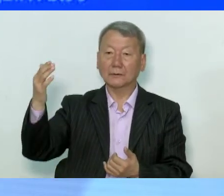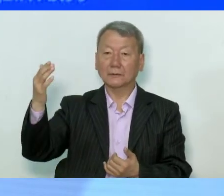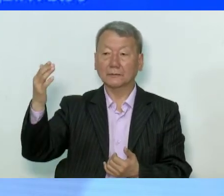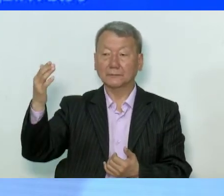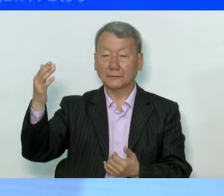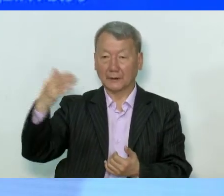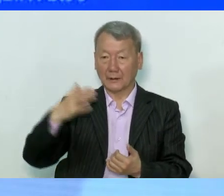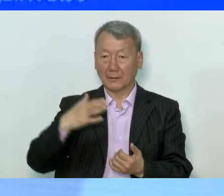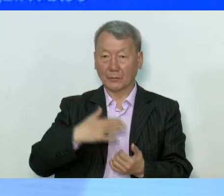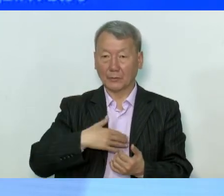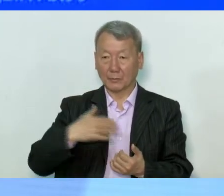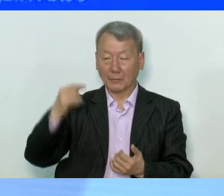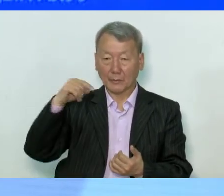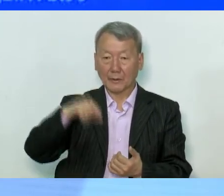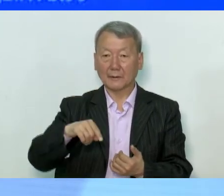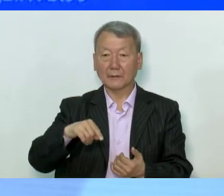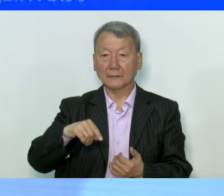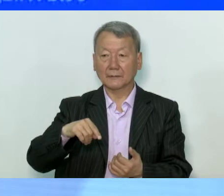тарабынан бизге ушул